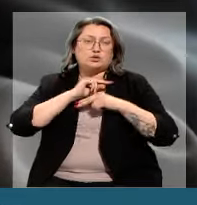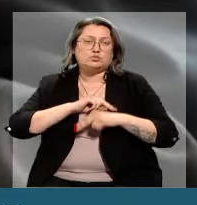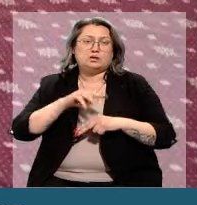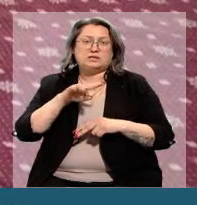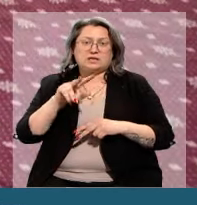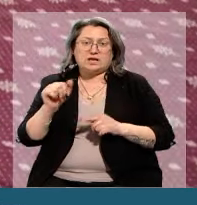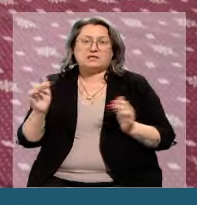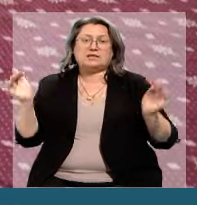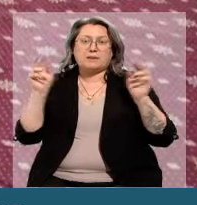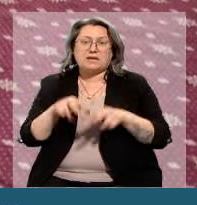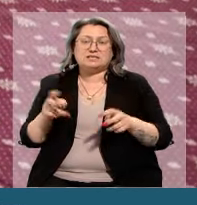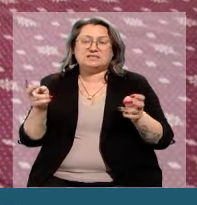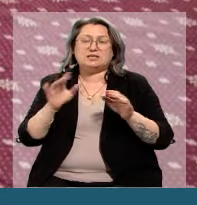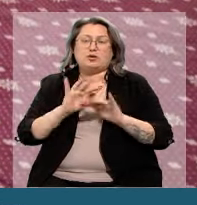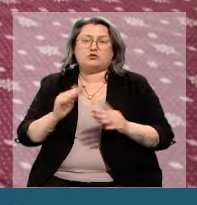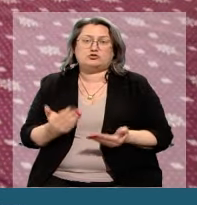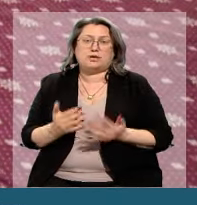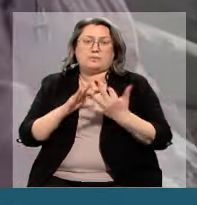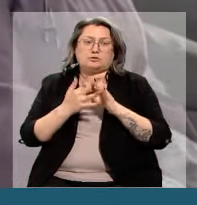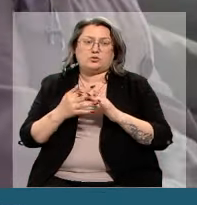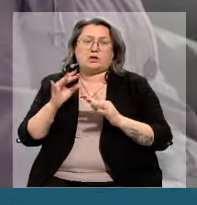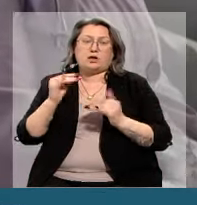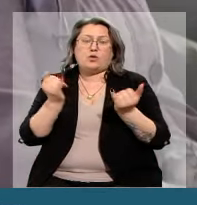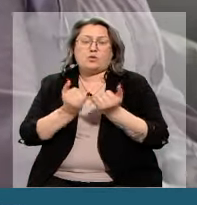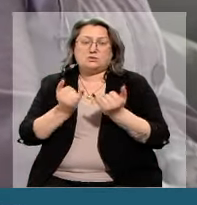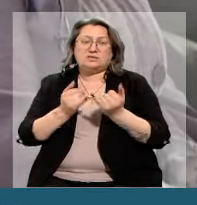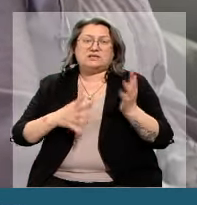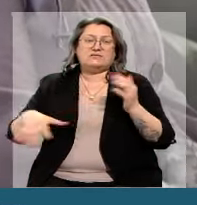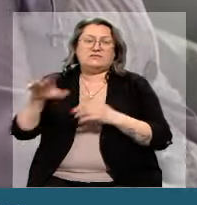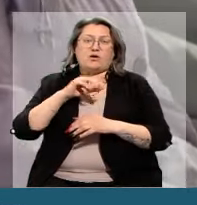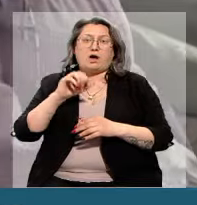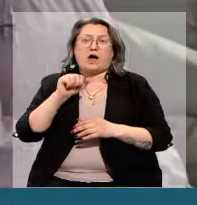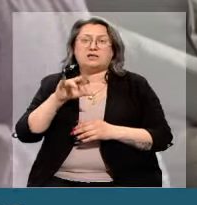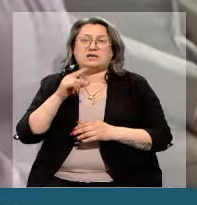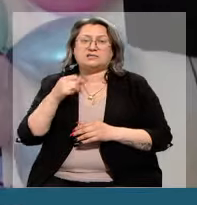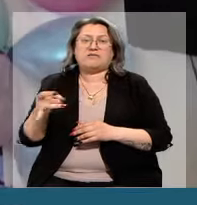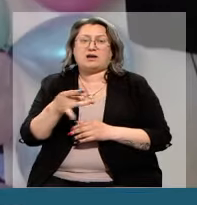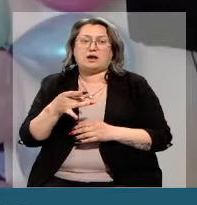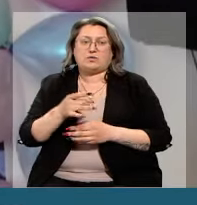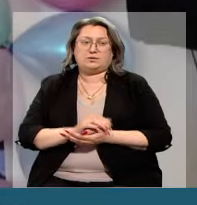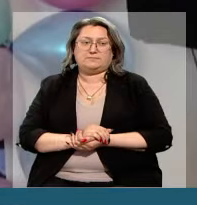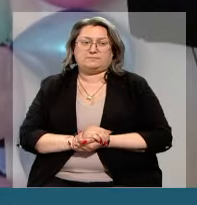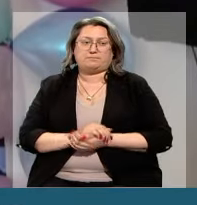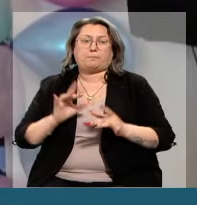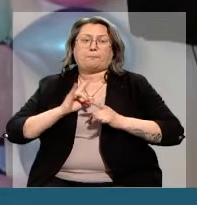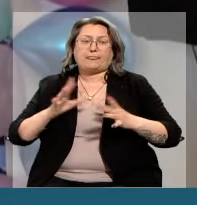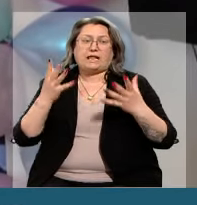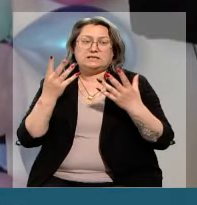тружеников тыла собрались не только жители поселка, но и гости со всего Алтынсаринского района. Празднование